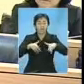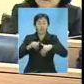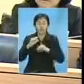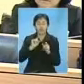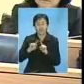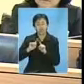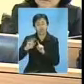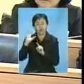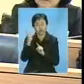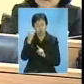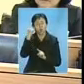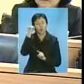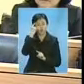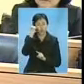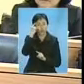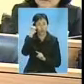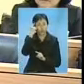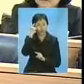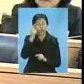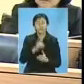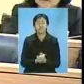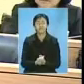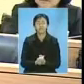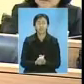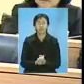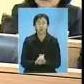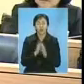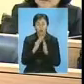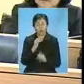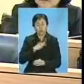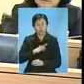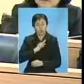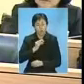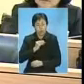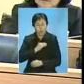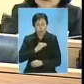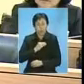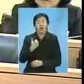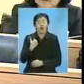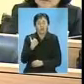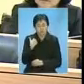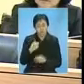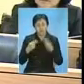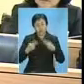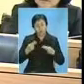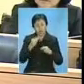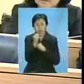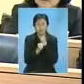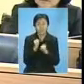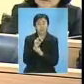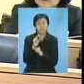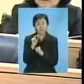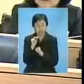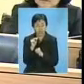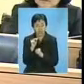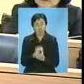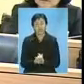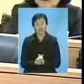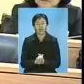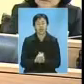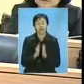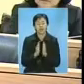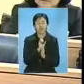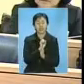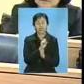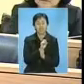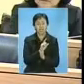กเนี่ยรู้จักดีว่ามีความน่าสะพรึงกลัวขนาดไหนสงคราม30ปีนั้นเป็นสงครามระหว่างศาสน